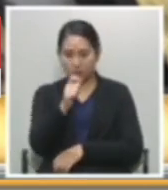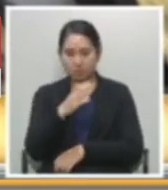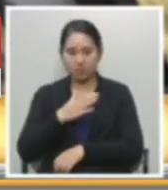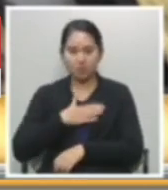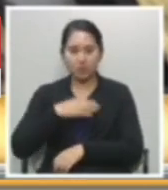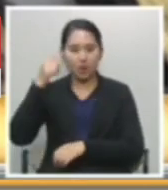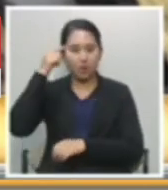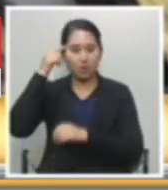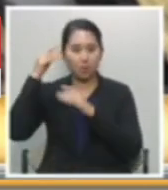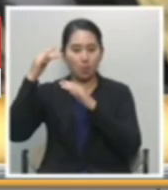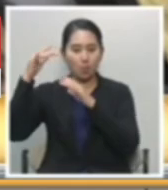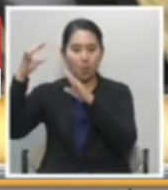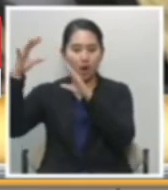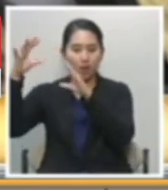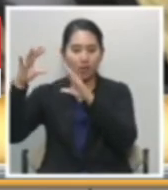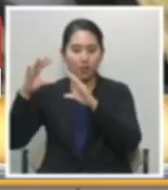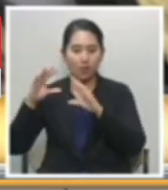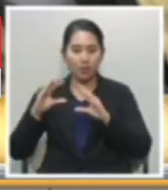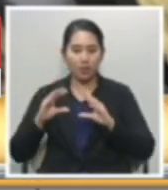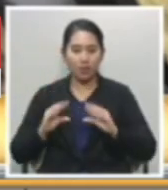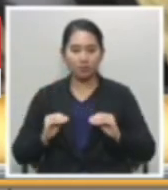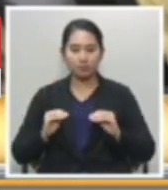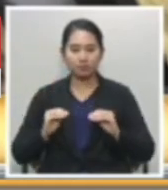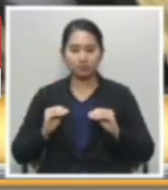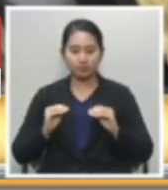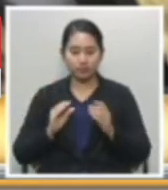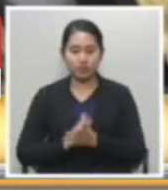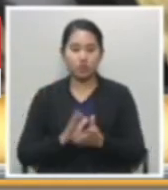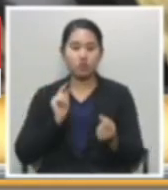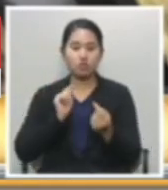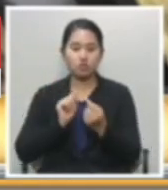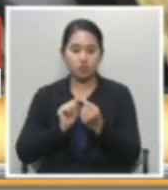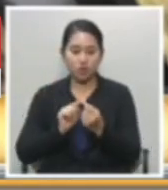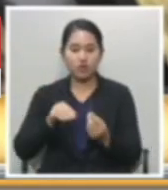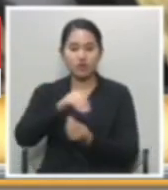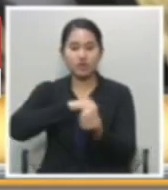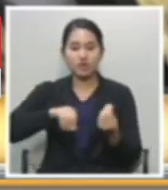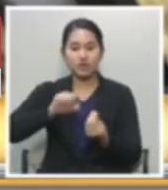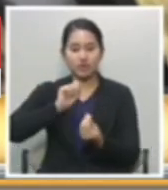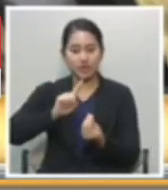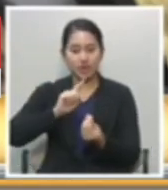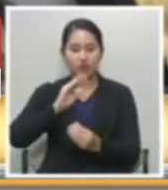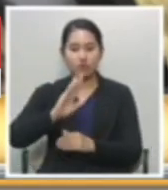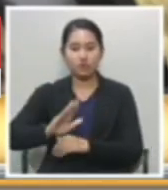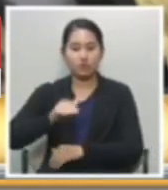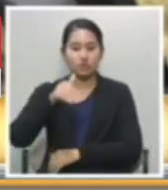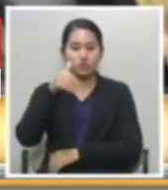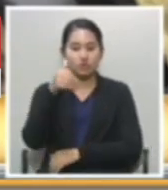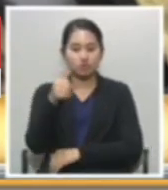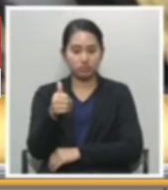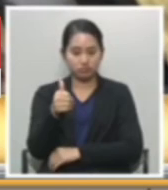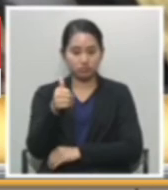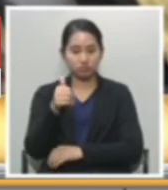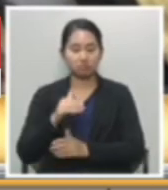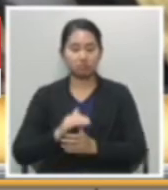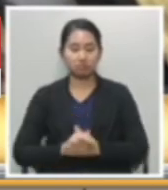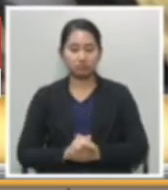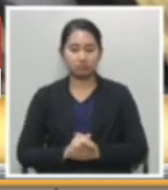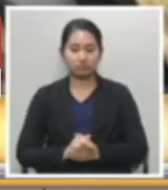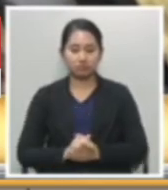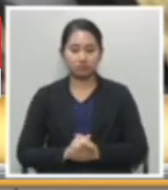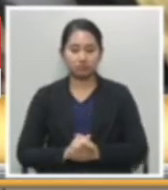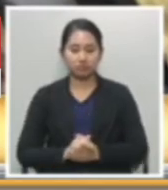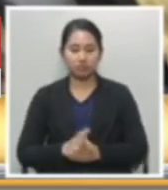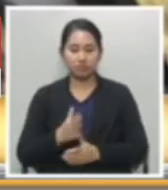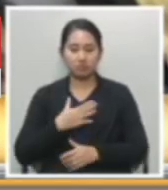การฟื้นฟูและการขับเคลื่อนเศรษฐกิจของประเทศนะมันจะกลาย